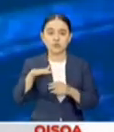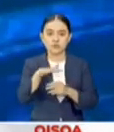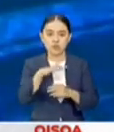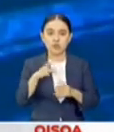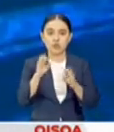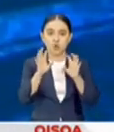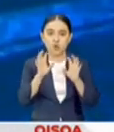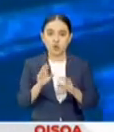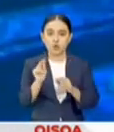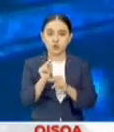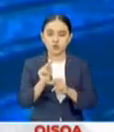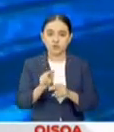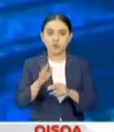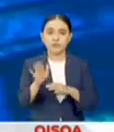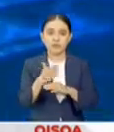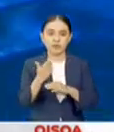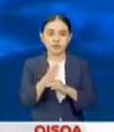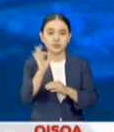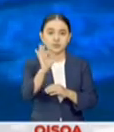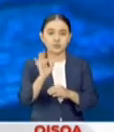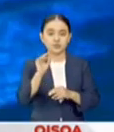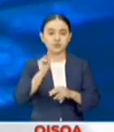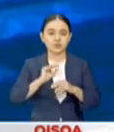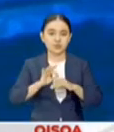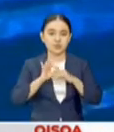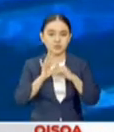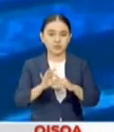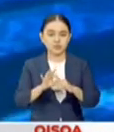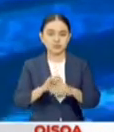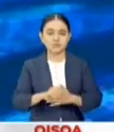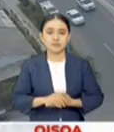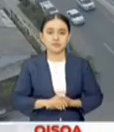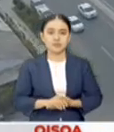hamda noqonuniy qurilmalarni bartaraf qilish bo'yicha ishlar olib borilmoqda.